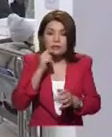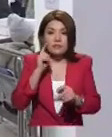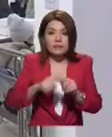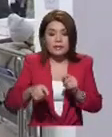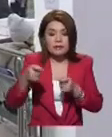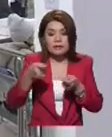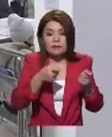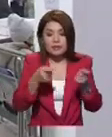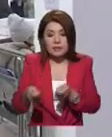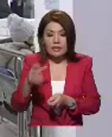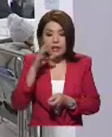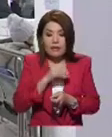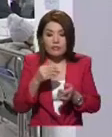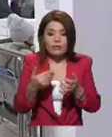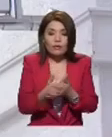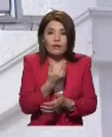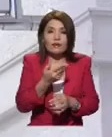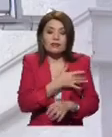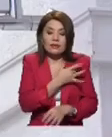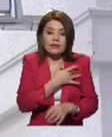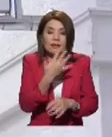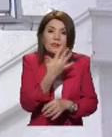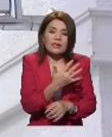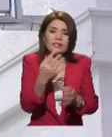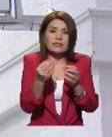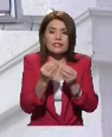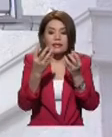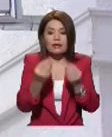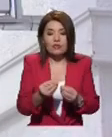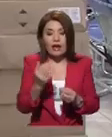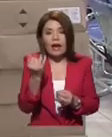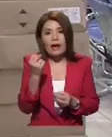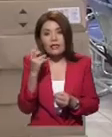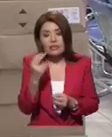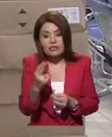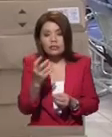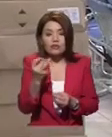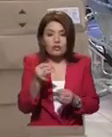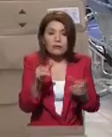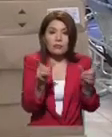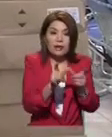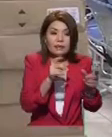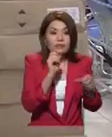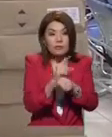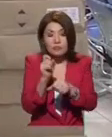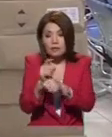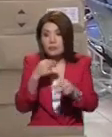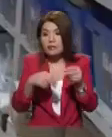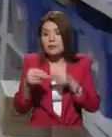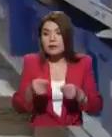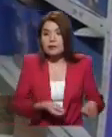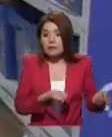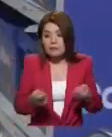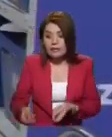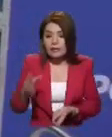Қазпоштаның Қазпост керуен жаңа қызмет арқылы 5-10 күн аралығында АҚШ пен Еуропаның танымал интернет-дүкендерінен тауар алуға мүмкіндік пайда болды.